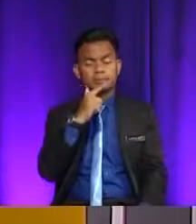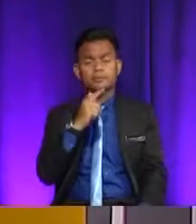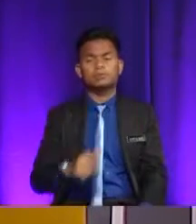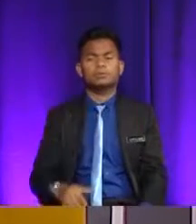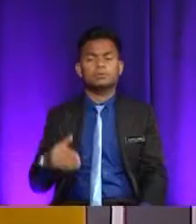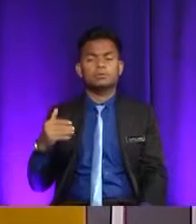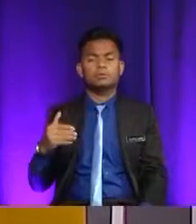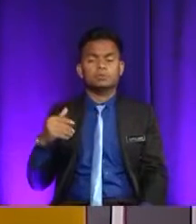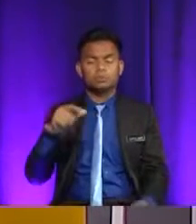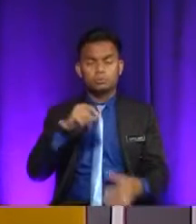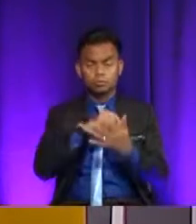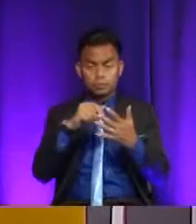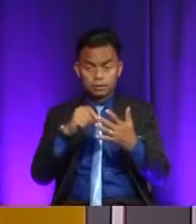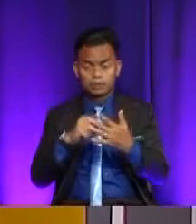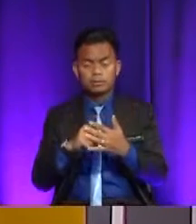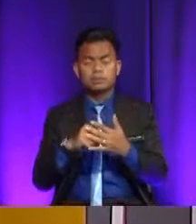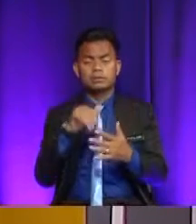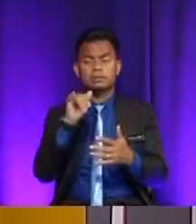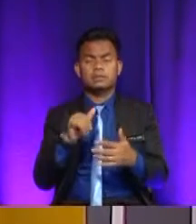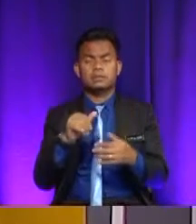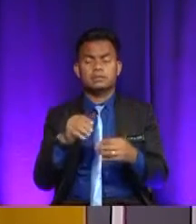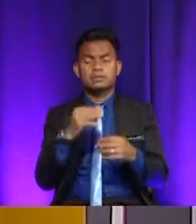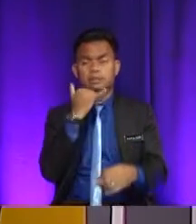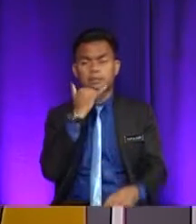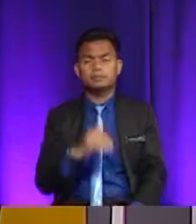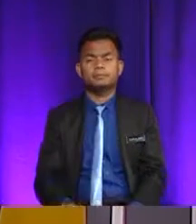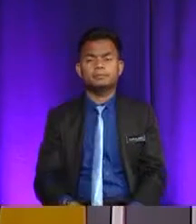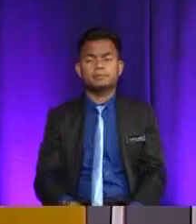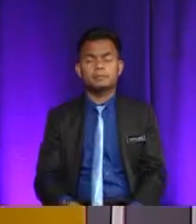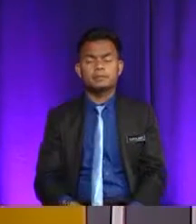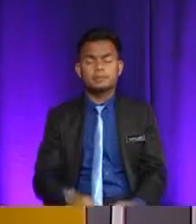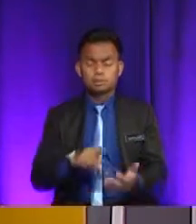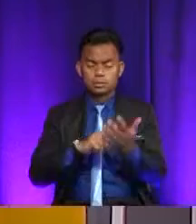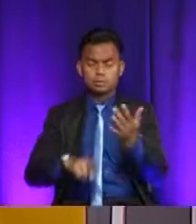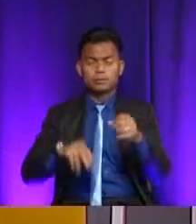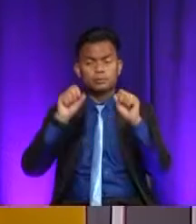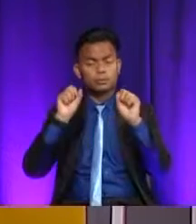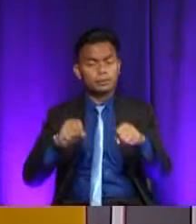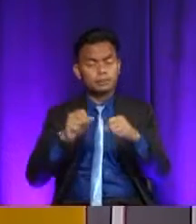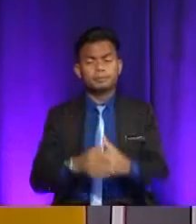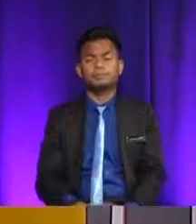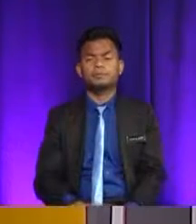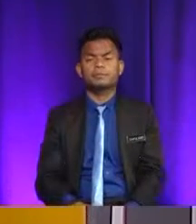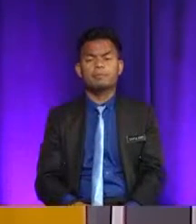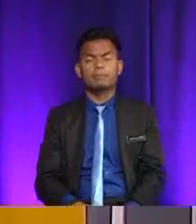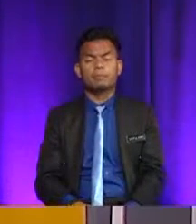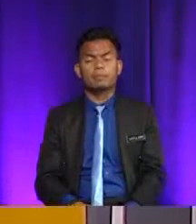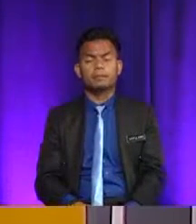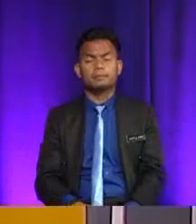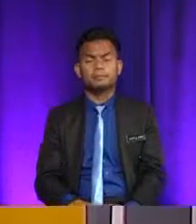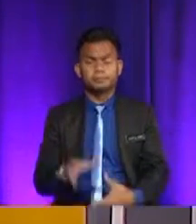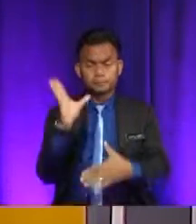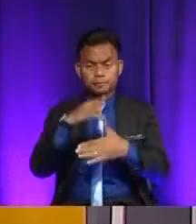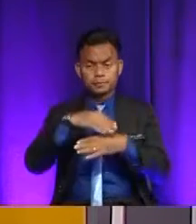Apakah hanya akan terjadi oke itu udah pahamnya kalau kita 10020 buat untuk kecil fungsi kecil Baki jadi